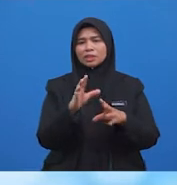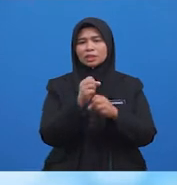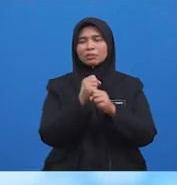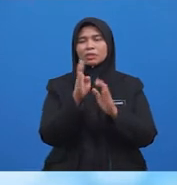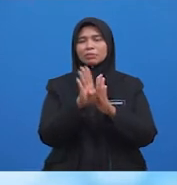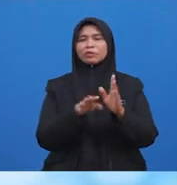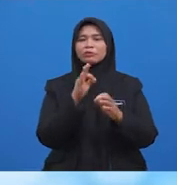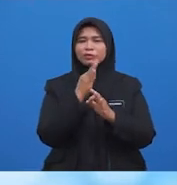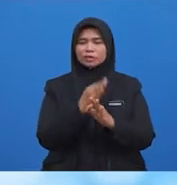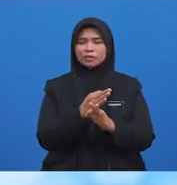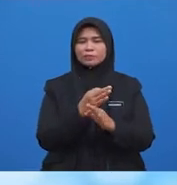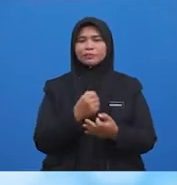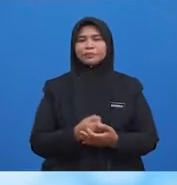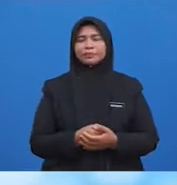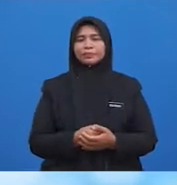berfungsi